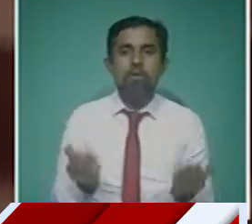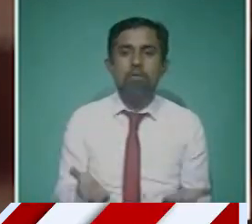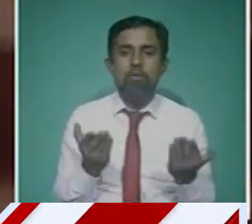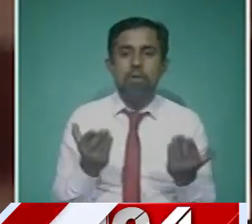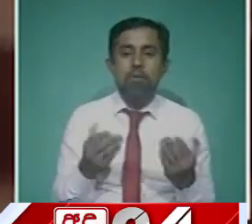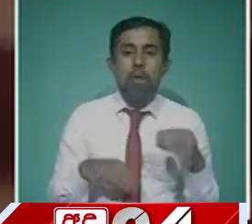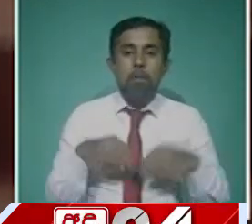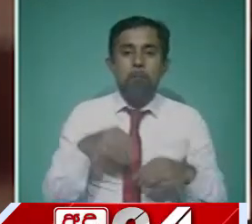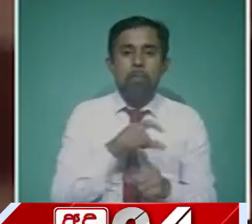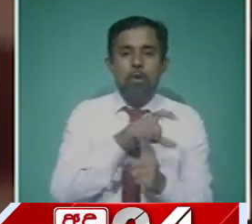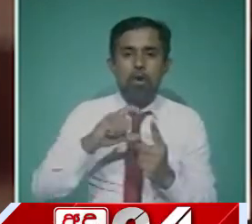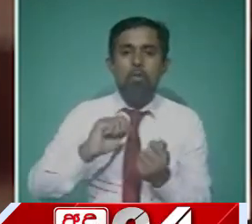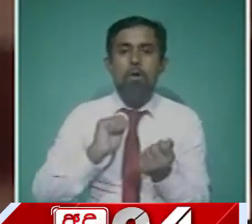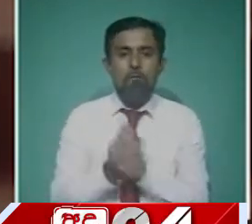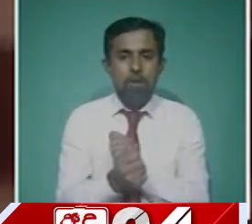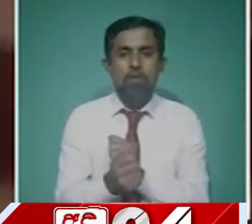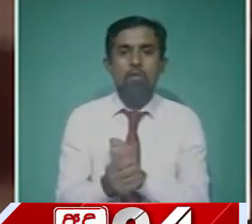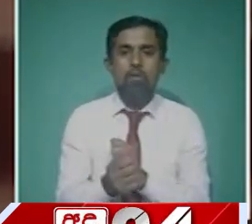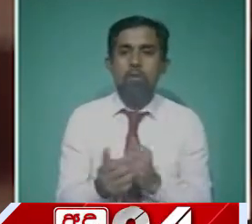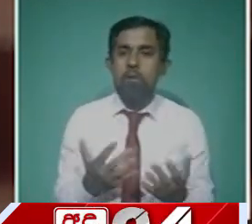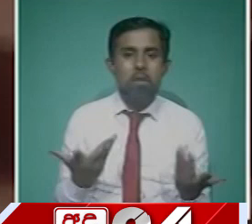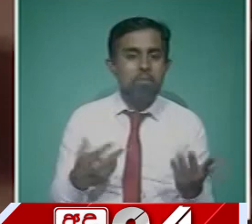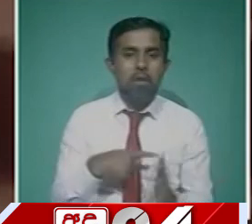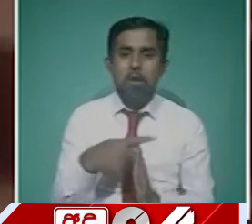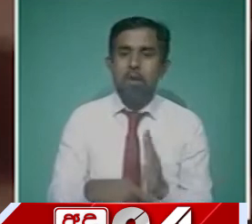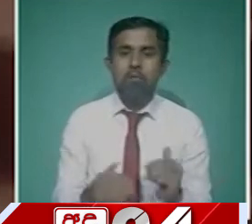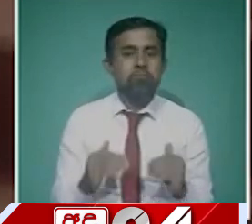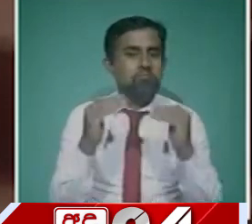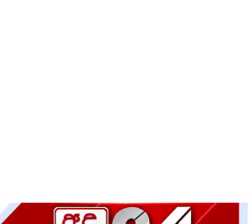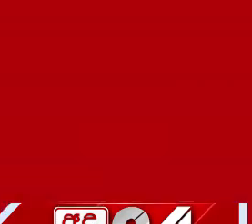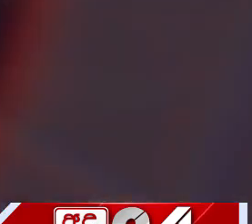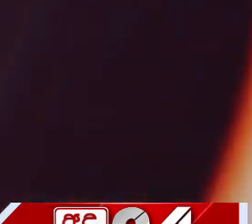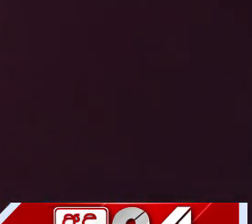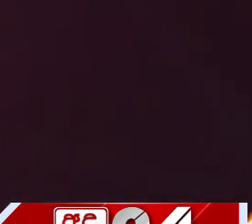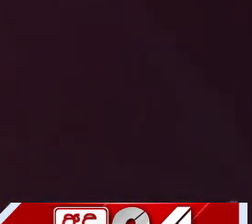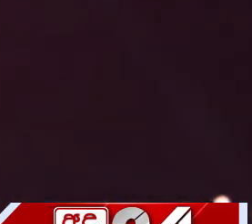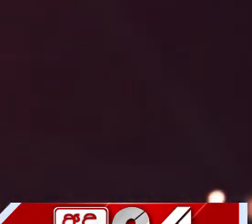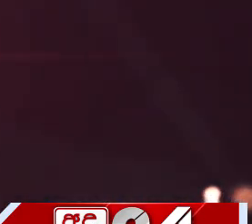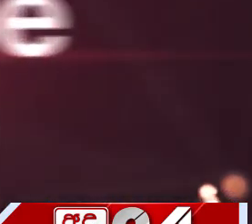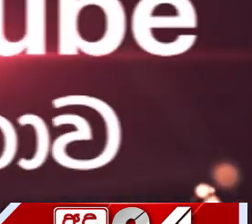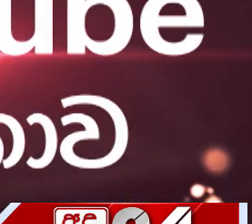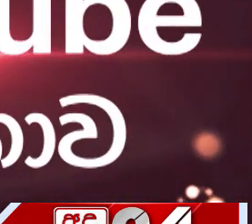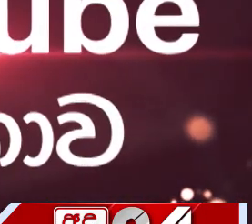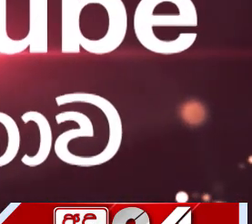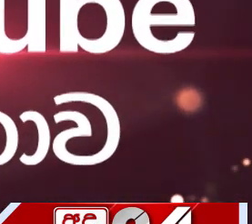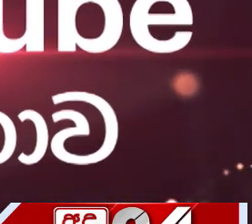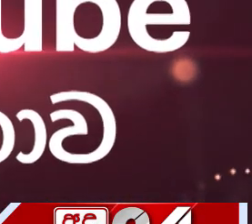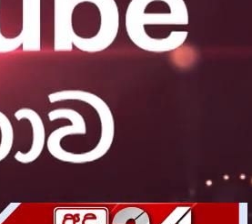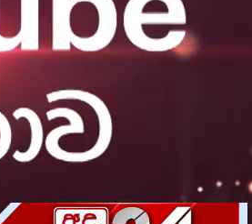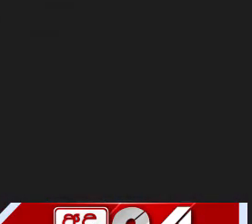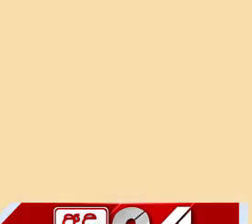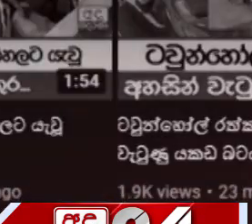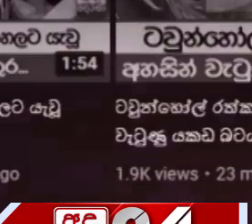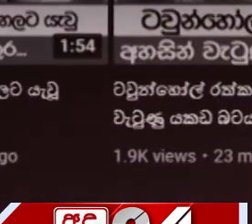මේ දේශපාලන සංස්කෘතිය වෙනස් වෙන්නම ඕනේ. නැත්නම් මේ රට කවදාවත් දියුණු වෙන්නේ නැහැ. ජය වේවා. අද දෙරණ YouTube